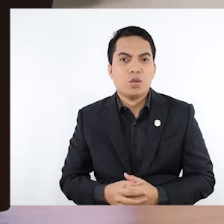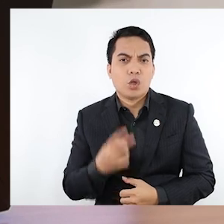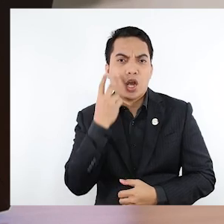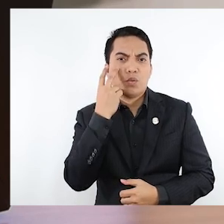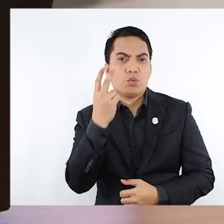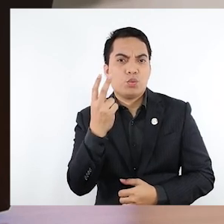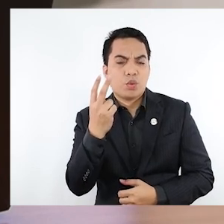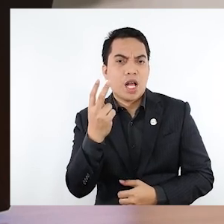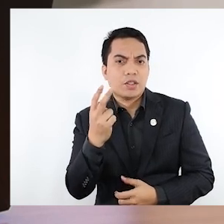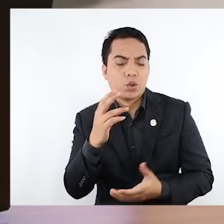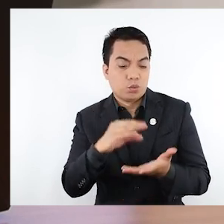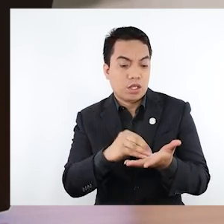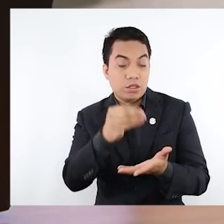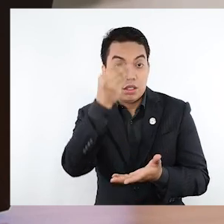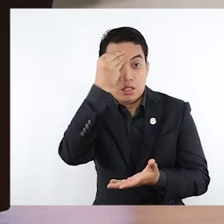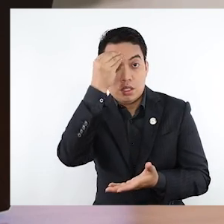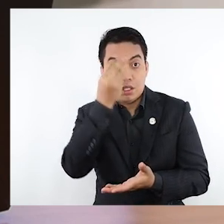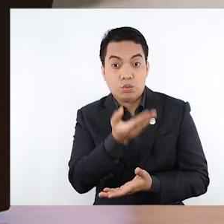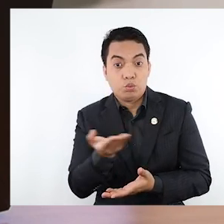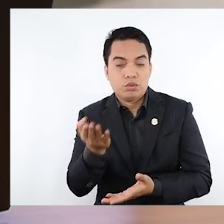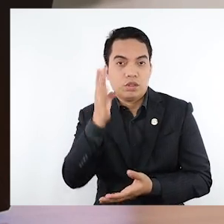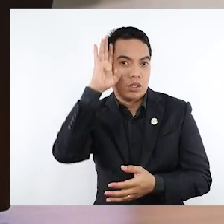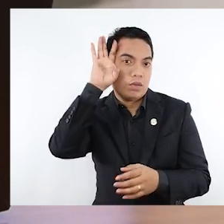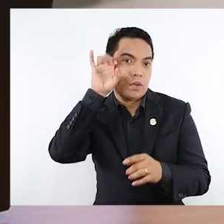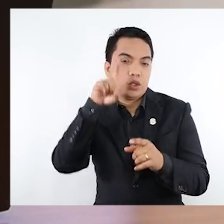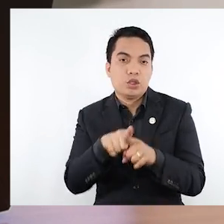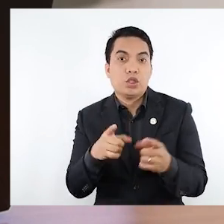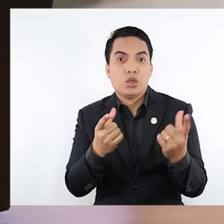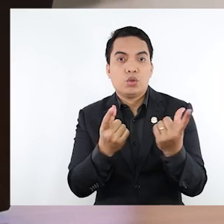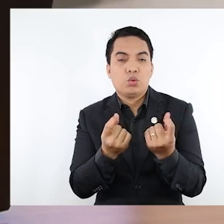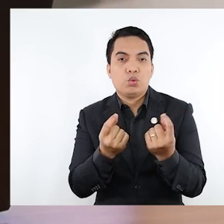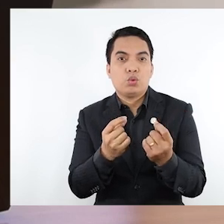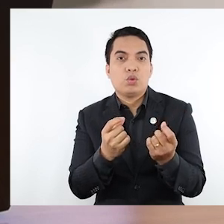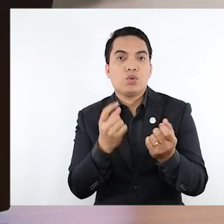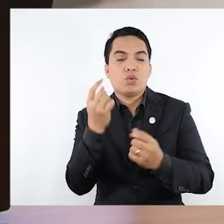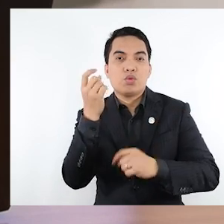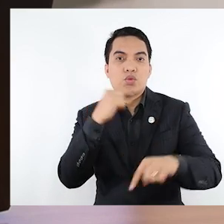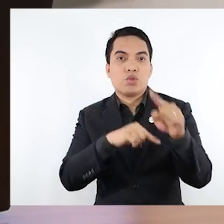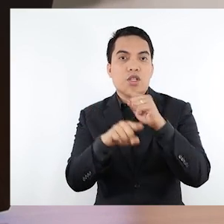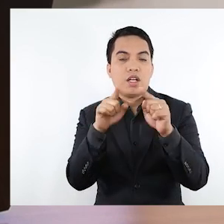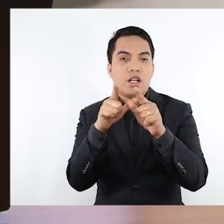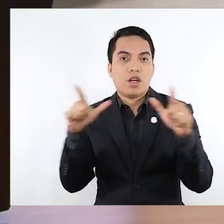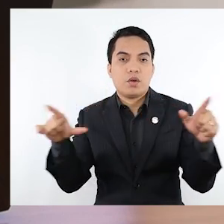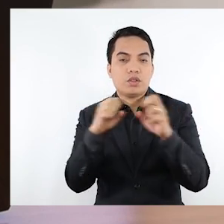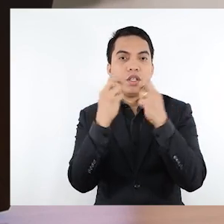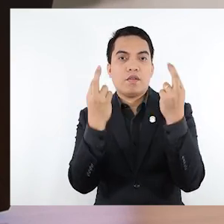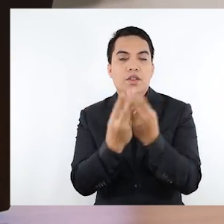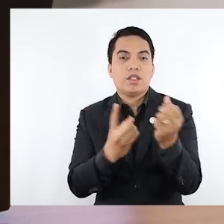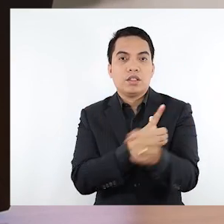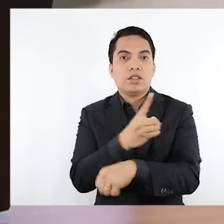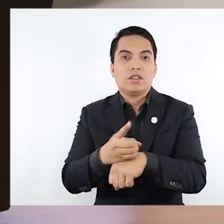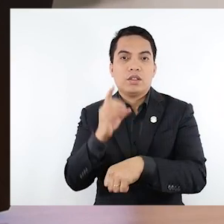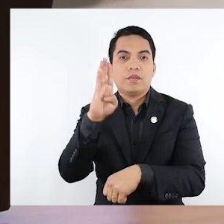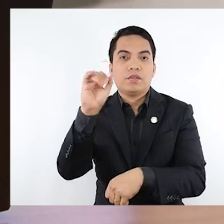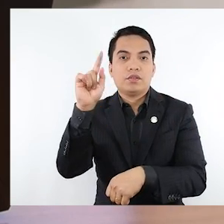Panoorin natin ang natutuhan ng mga kapatid sa isinagawang Sign Language Seminar sa distrito ng Batac